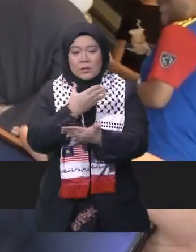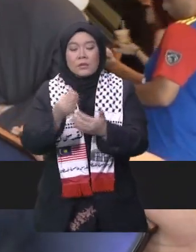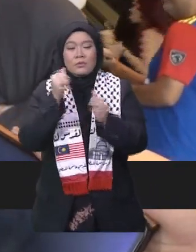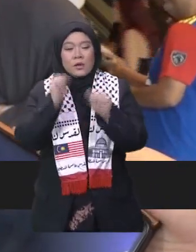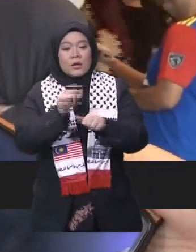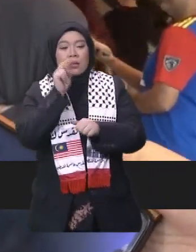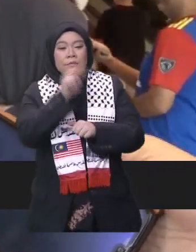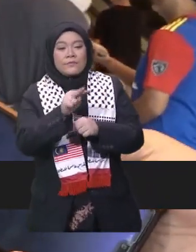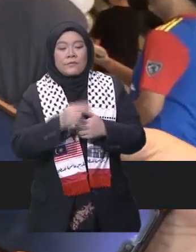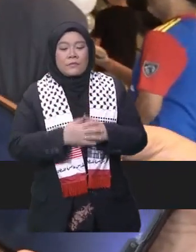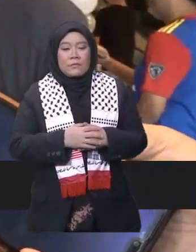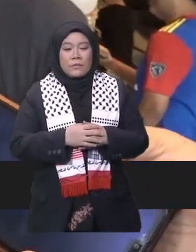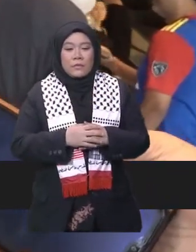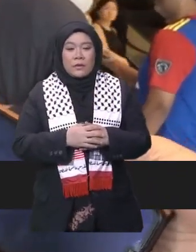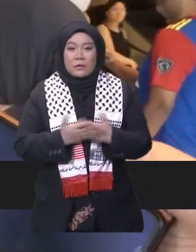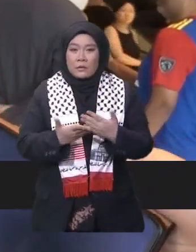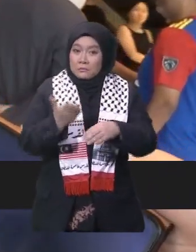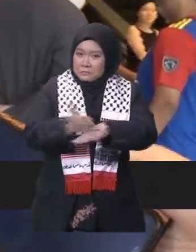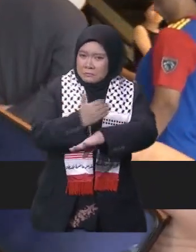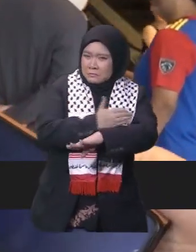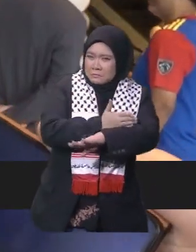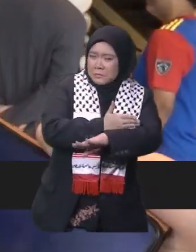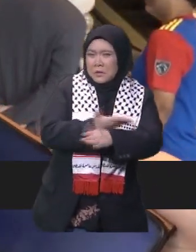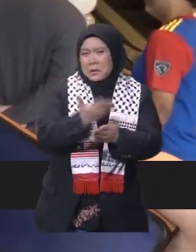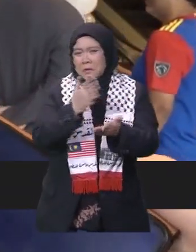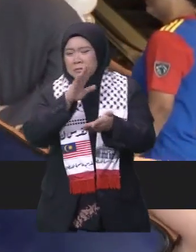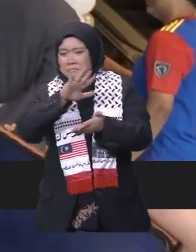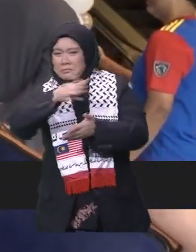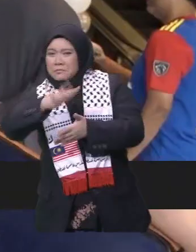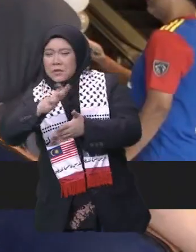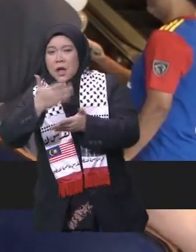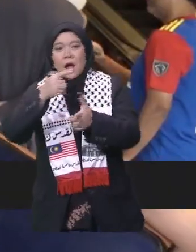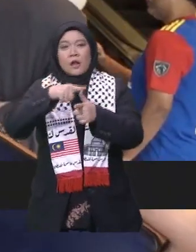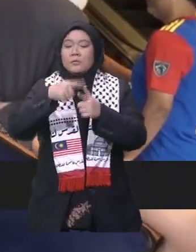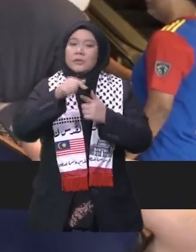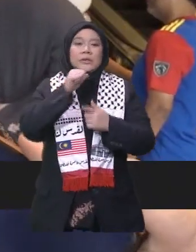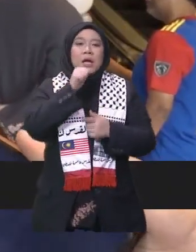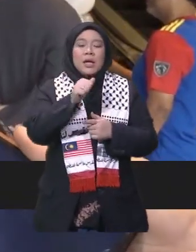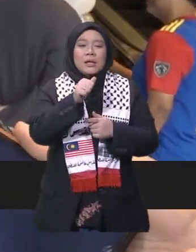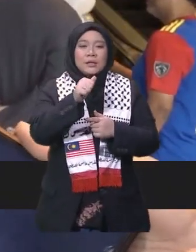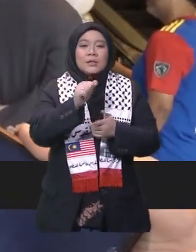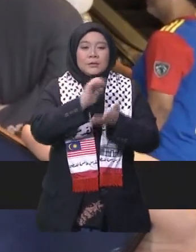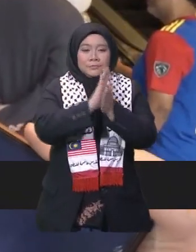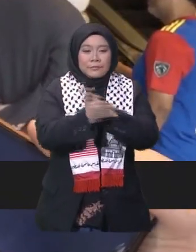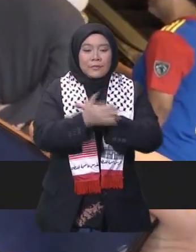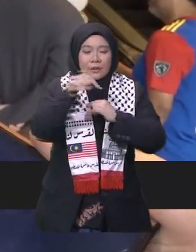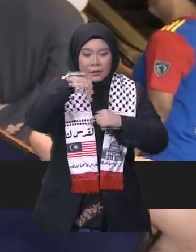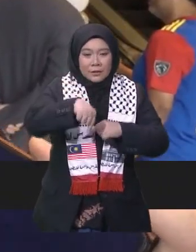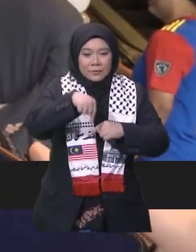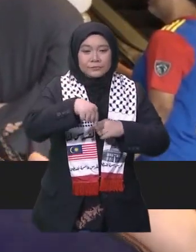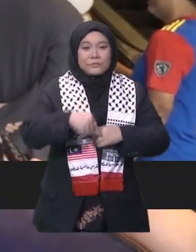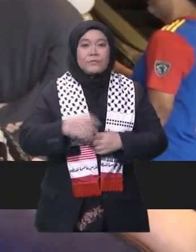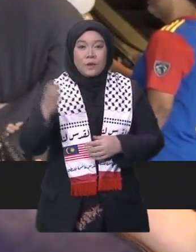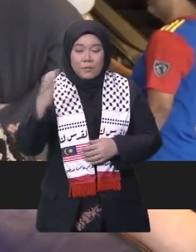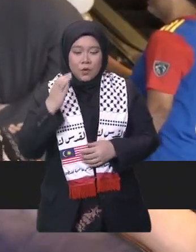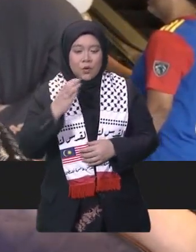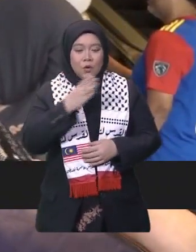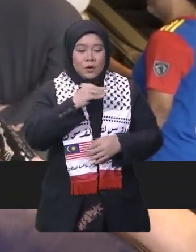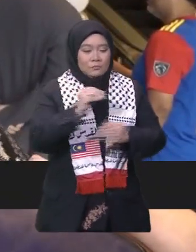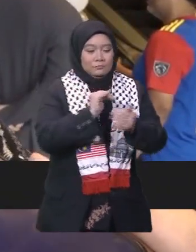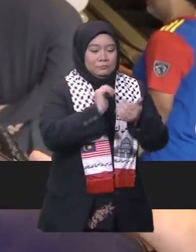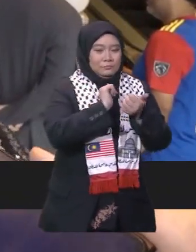them improving or not improving, is whether the coach is working harder with the players. So this is how the coach and the player got